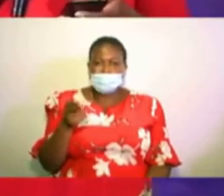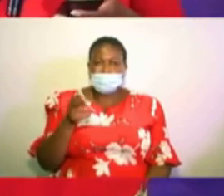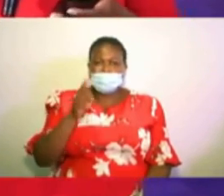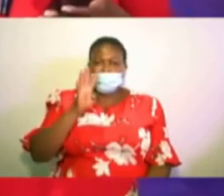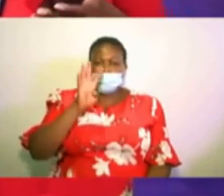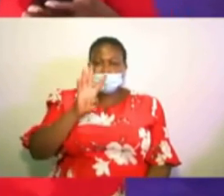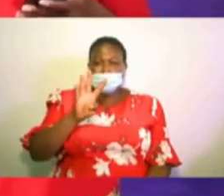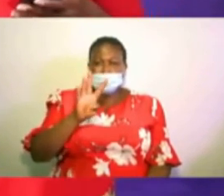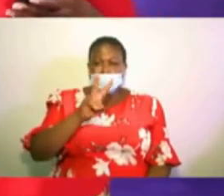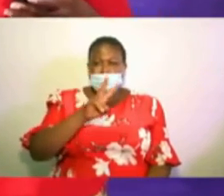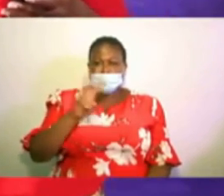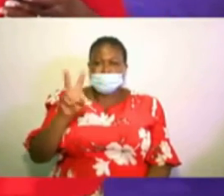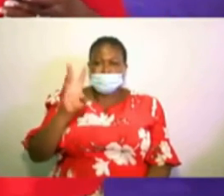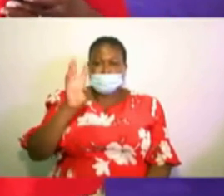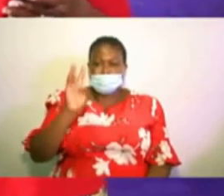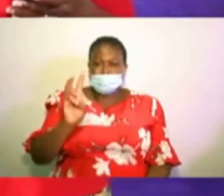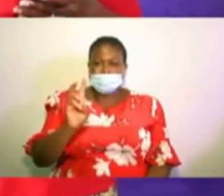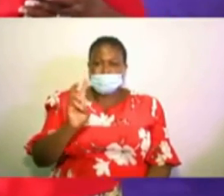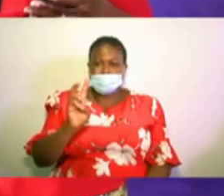Zechariah